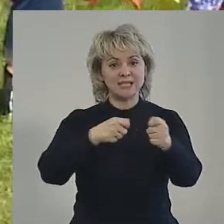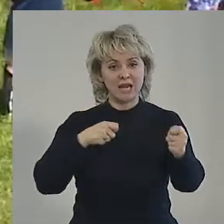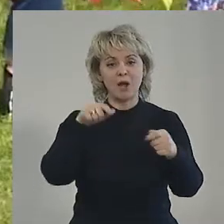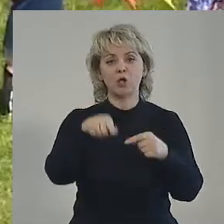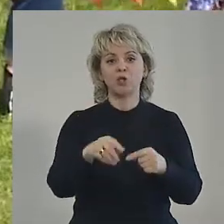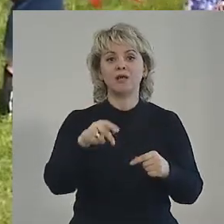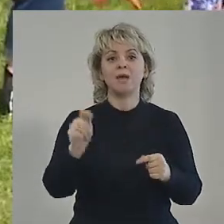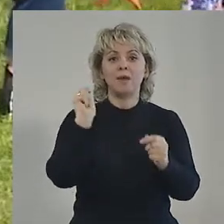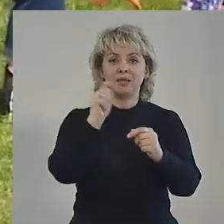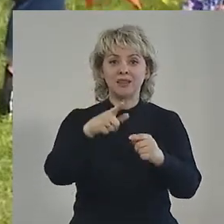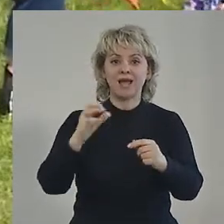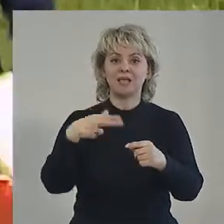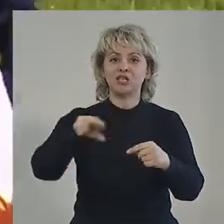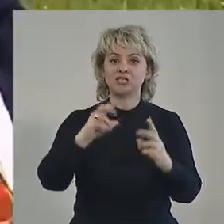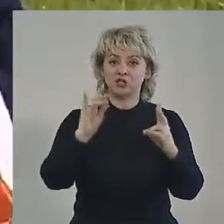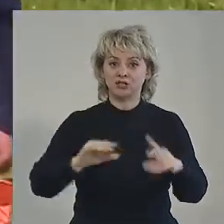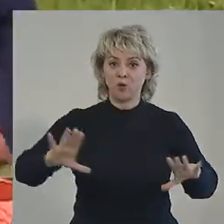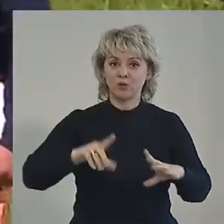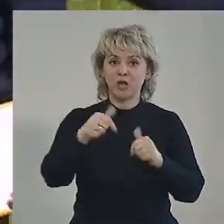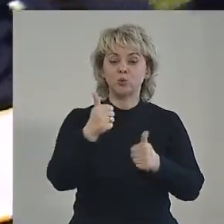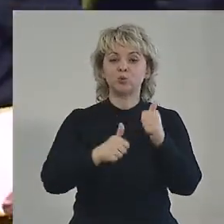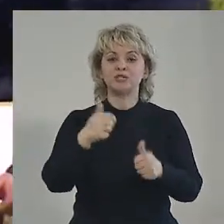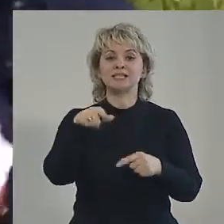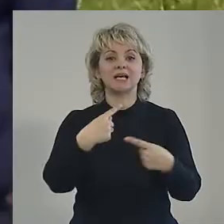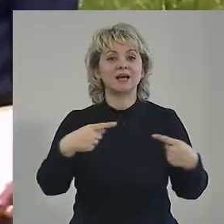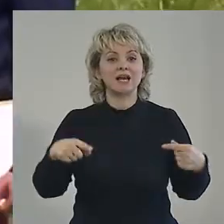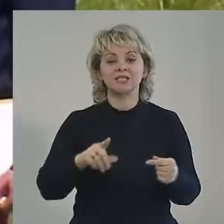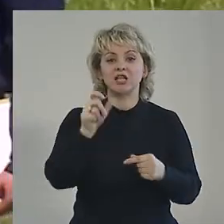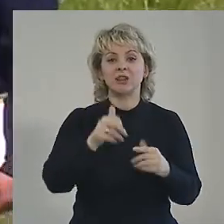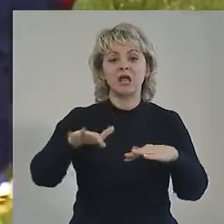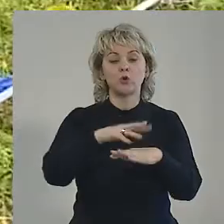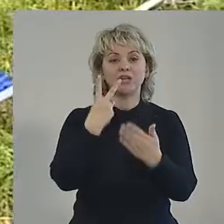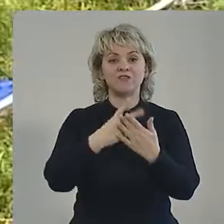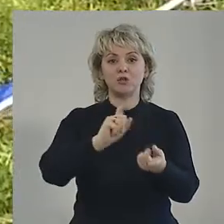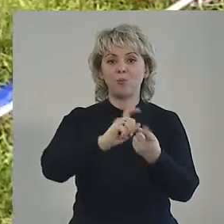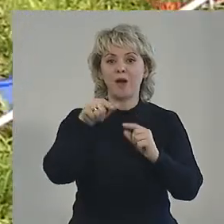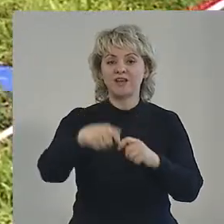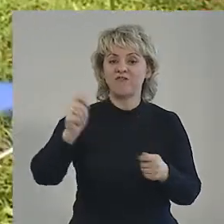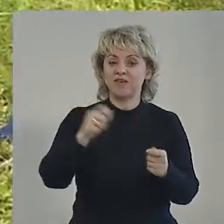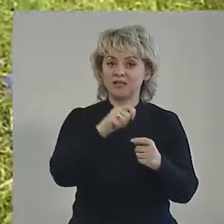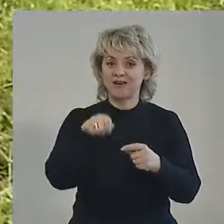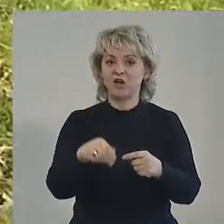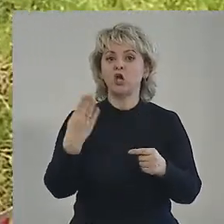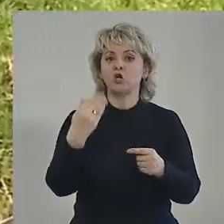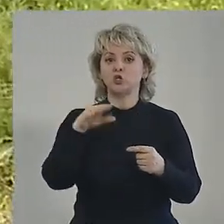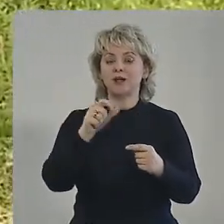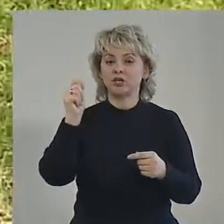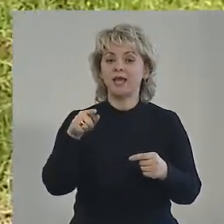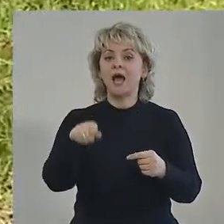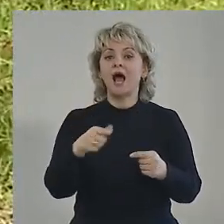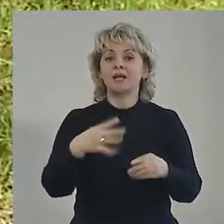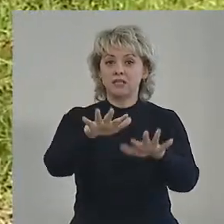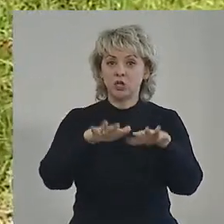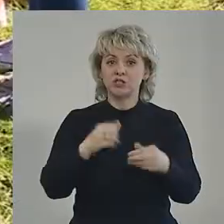из лука и метание копья из седла. Участники посостязаются в различных народных видах борьбы, фехтовании и рубке шашкой. А